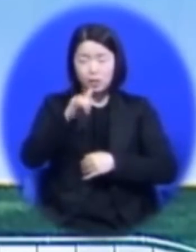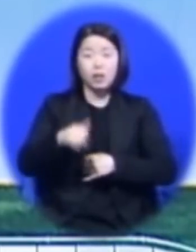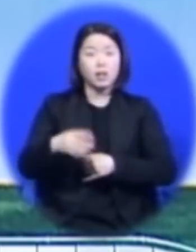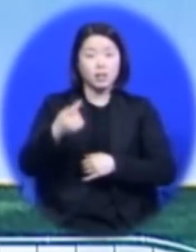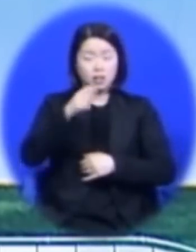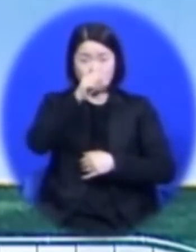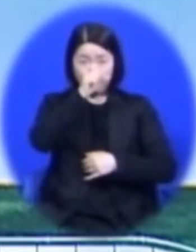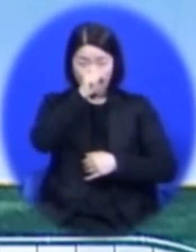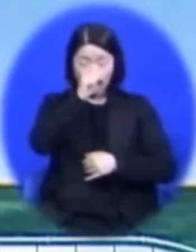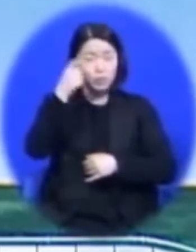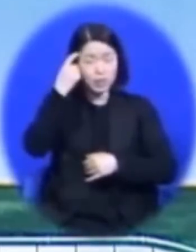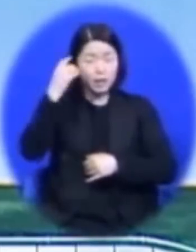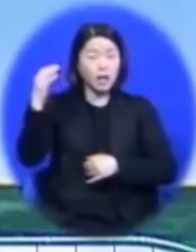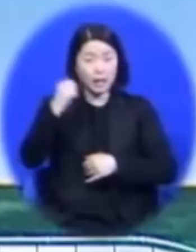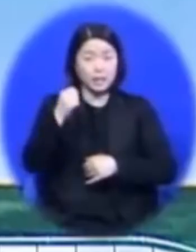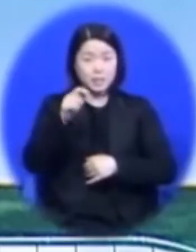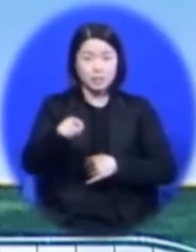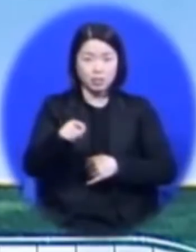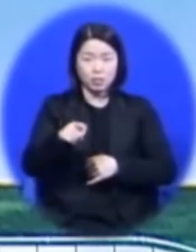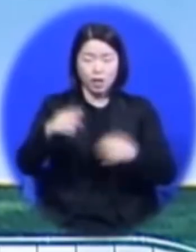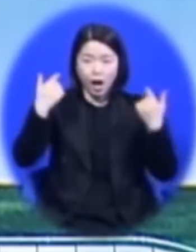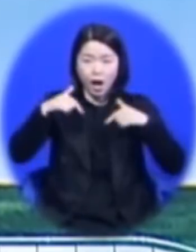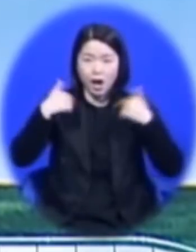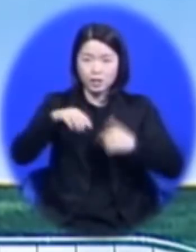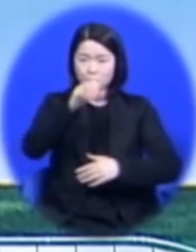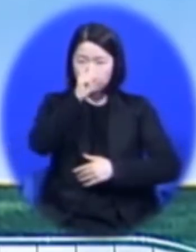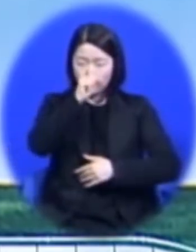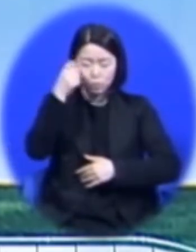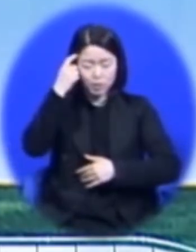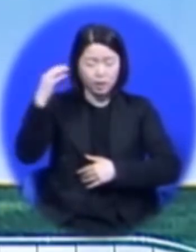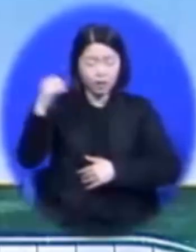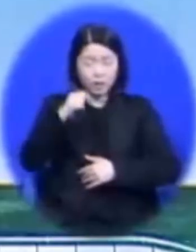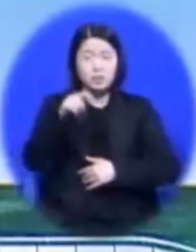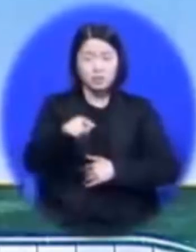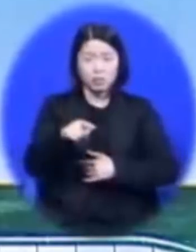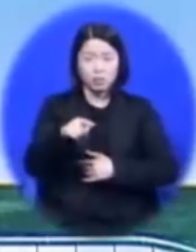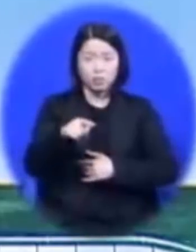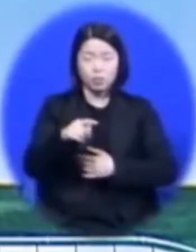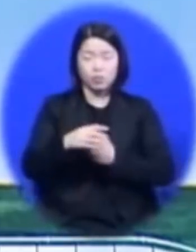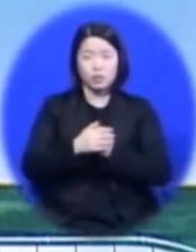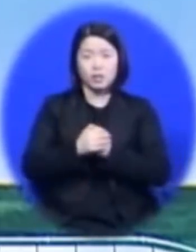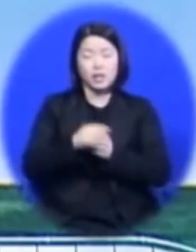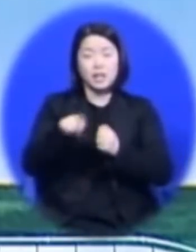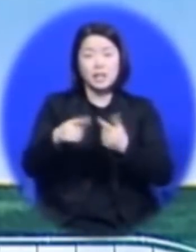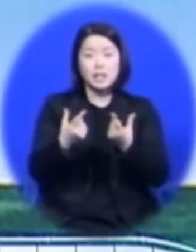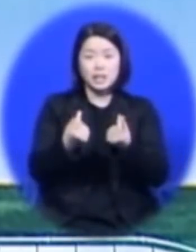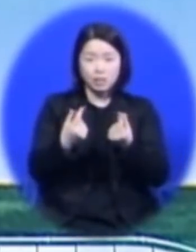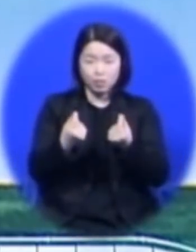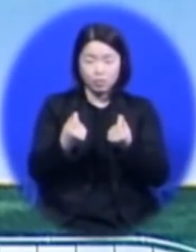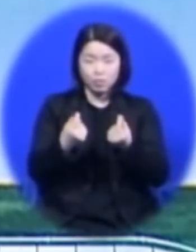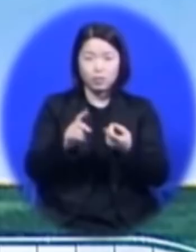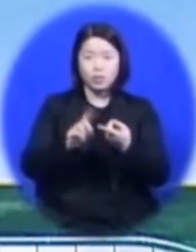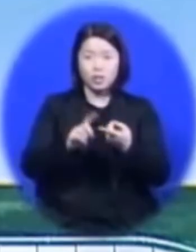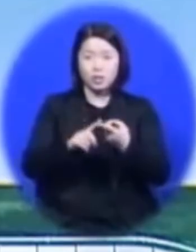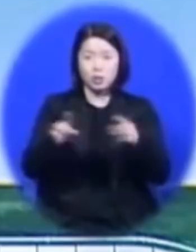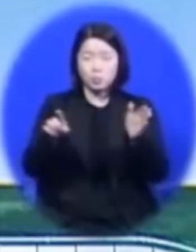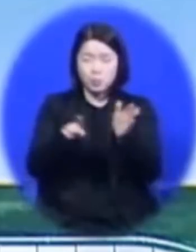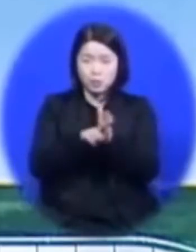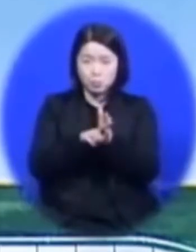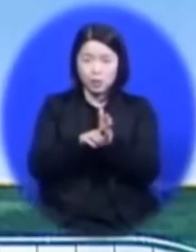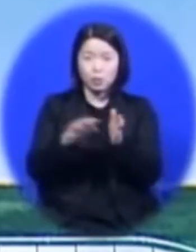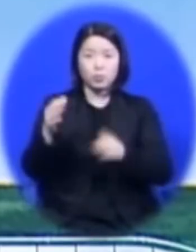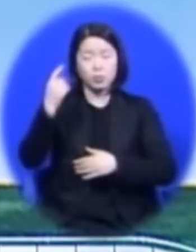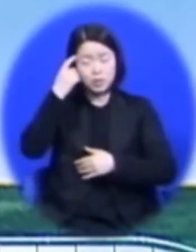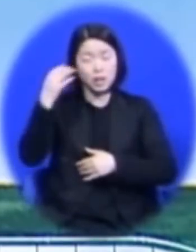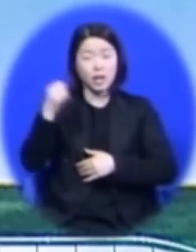긍정적인 생각을 가지고 항상 긍정적인 생각을 가지라 이런 것을 믿음이라고 생각하는 사람이